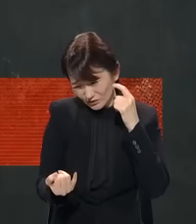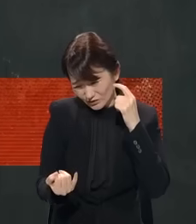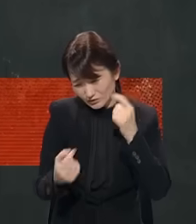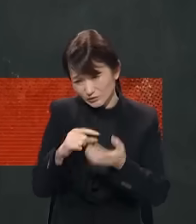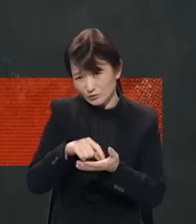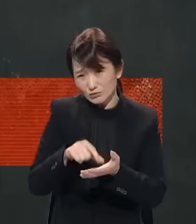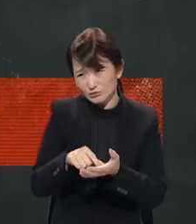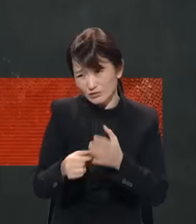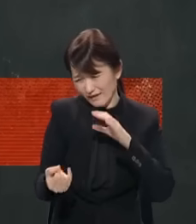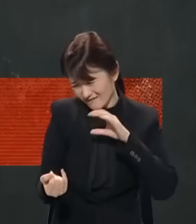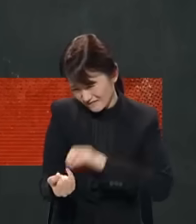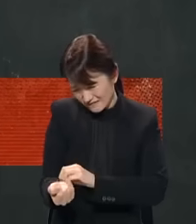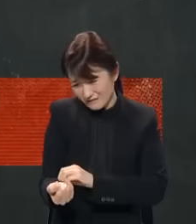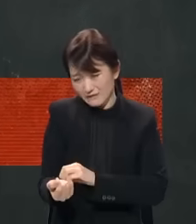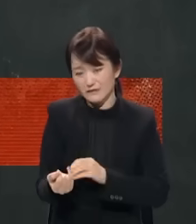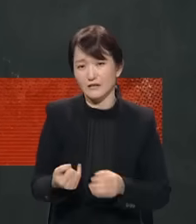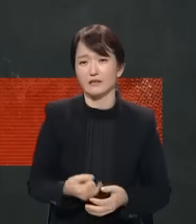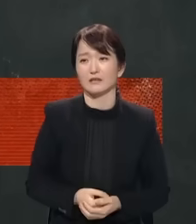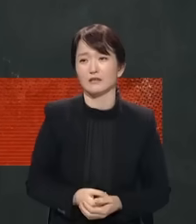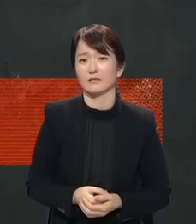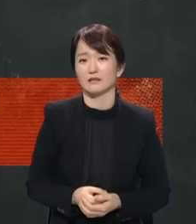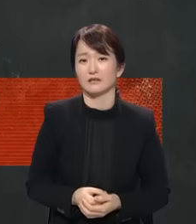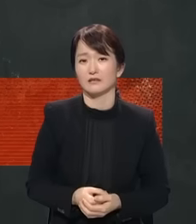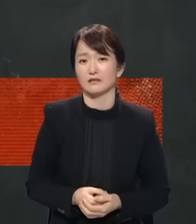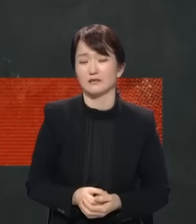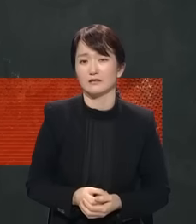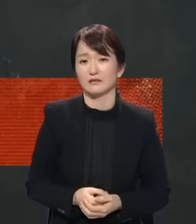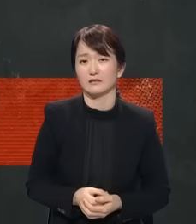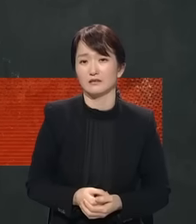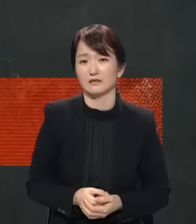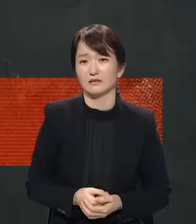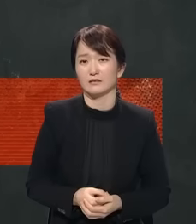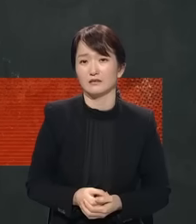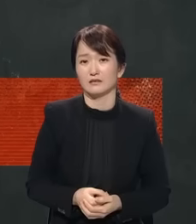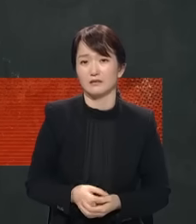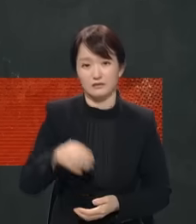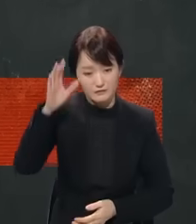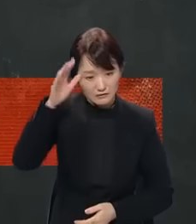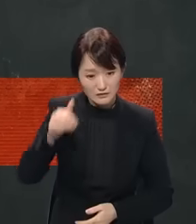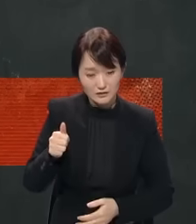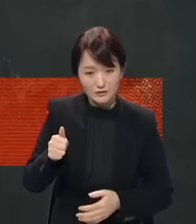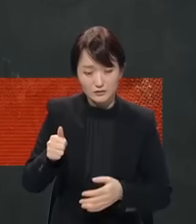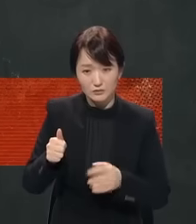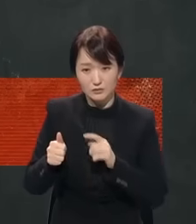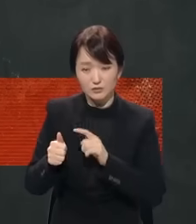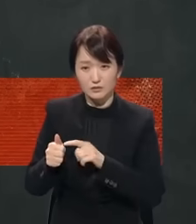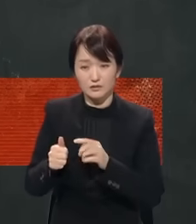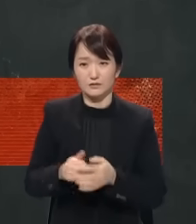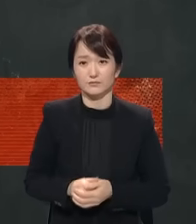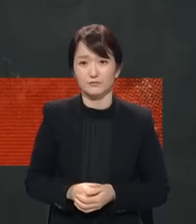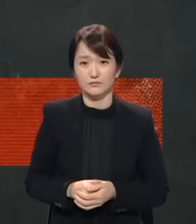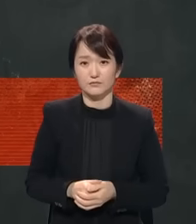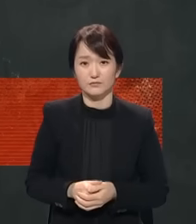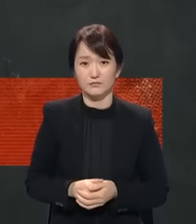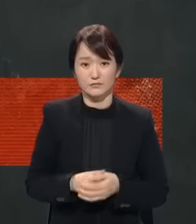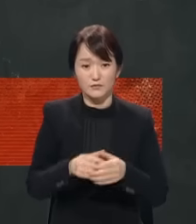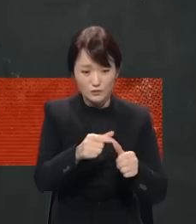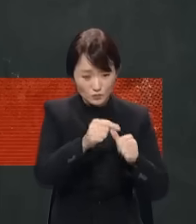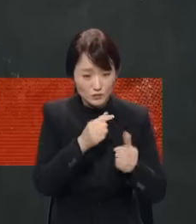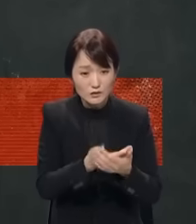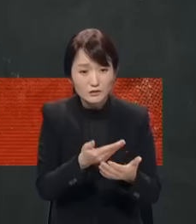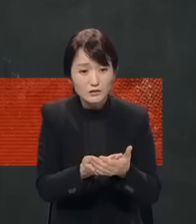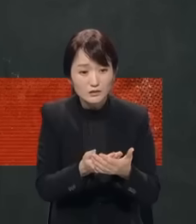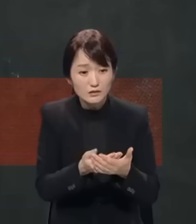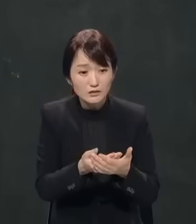정도였다라고 하거든요. 근데 이건 뭐 기사분 주장일 수도 있는데 견주가 그 상황에서 살려달라고 얘기했는데도 그냥 뭐 한 5분